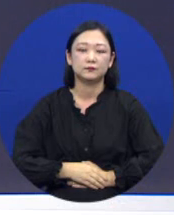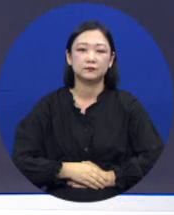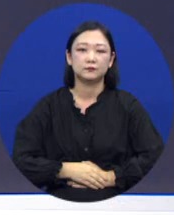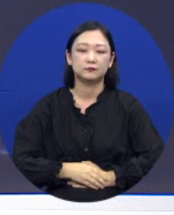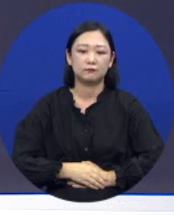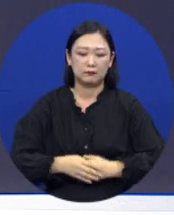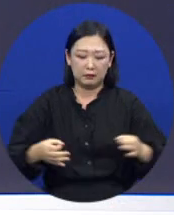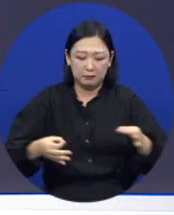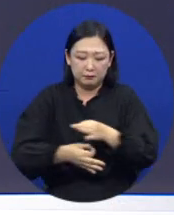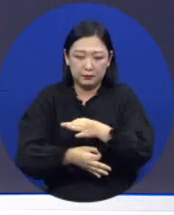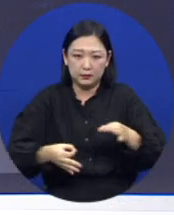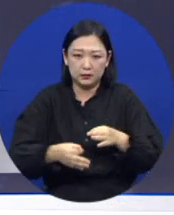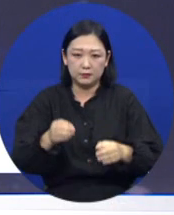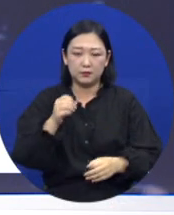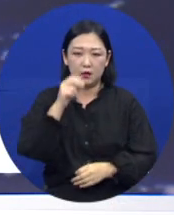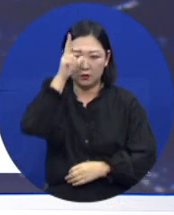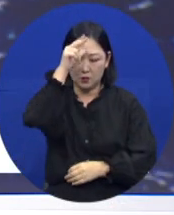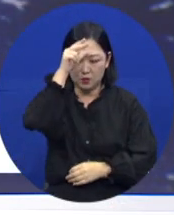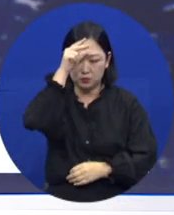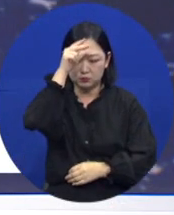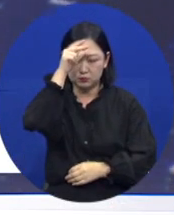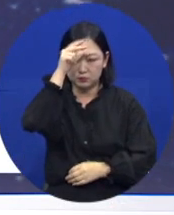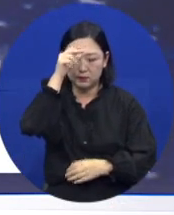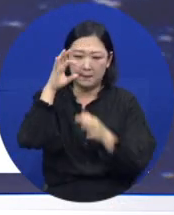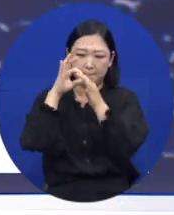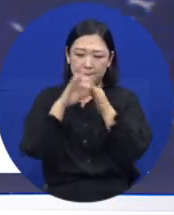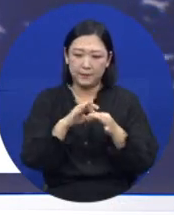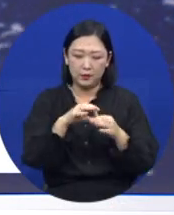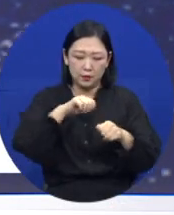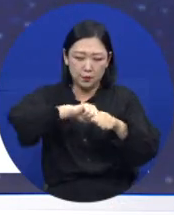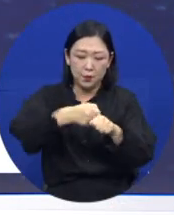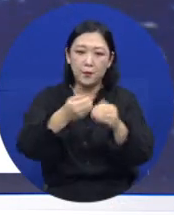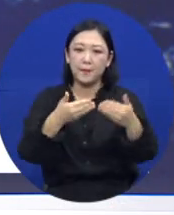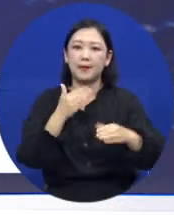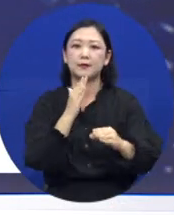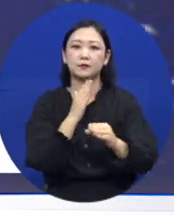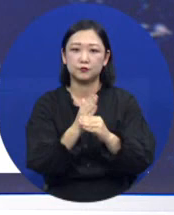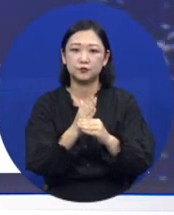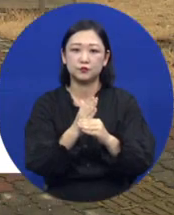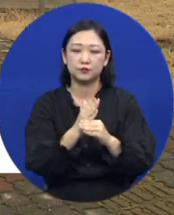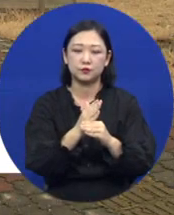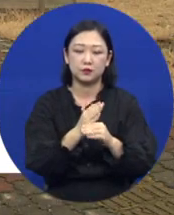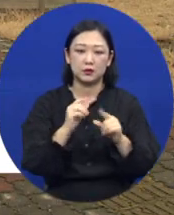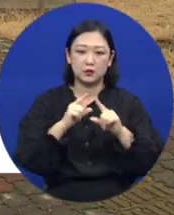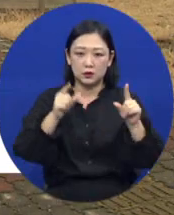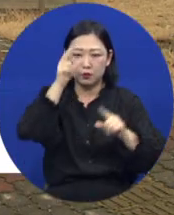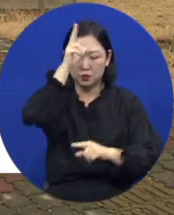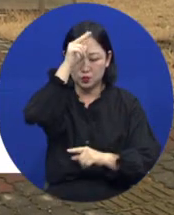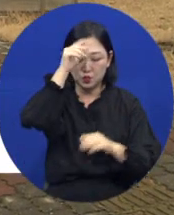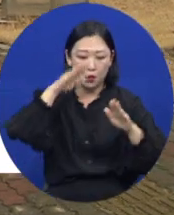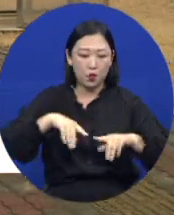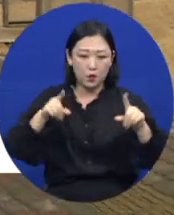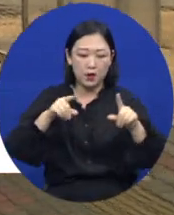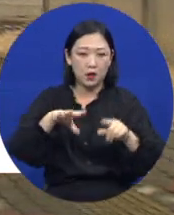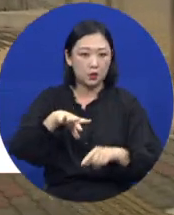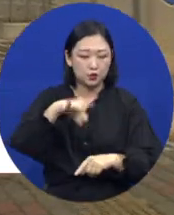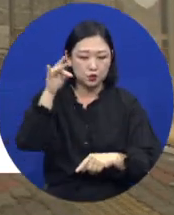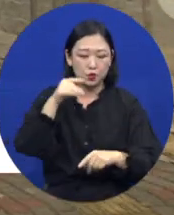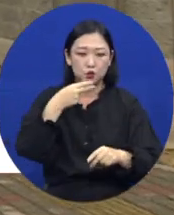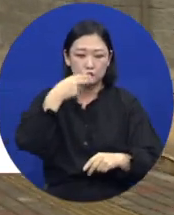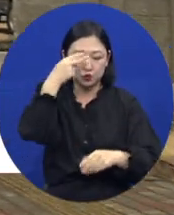비위 행위를 저지른 경찰관들이 잇따라 중징계를 받았습니다 제주 서부 경찰서는 우울해 초 제 주신의